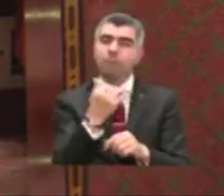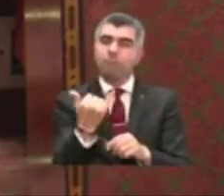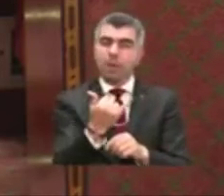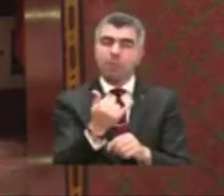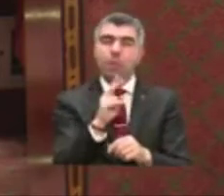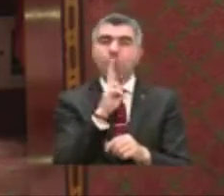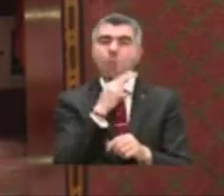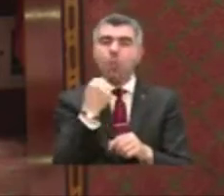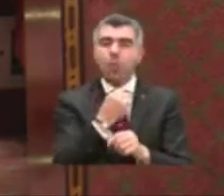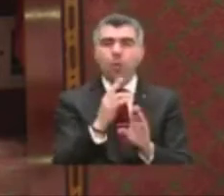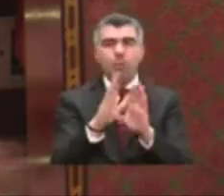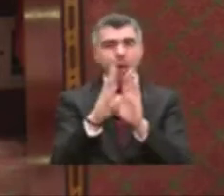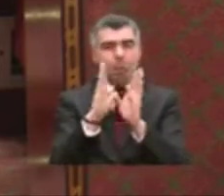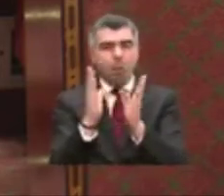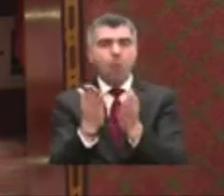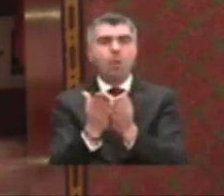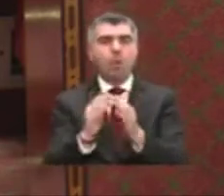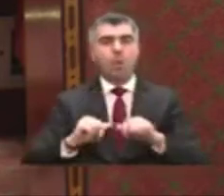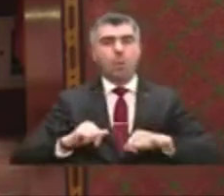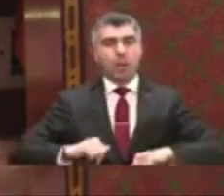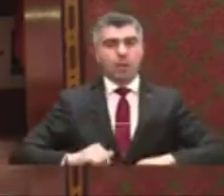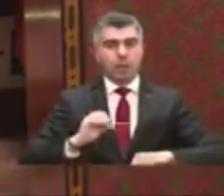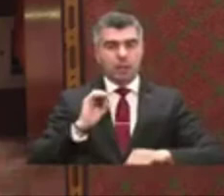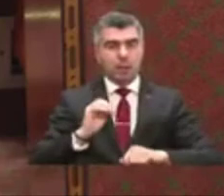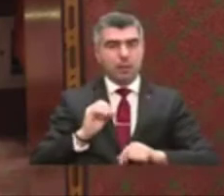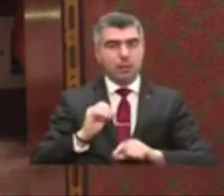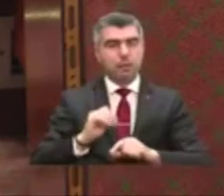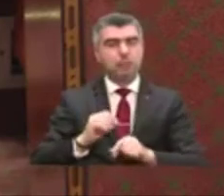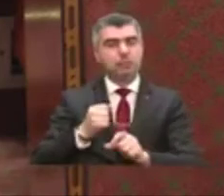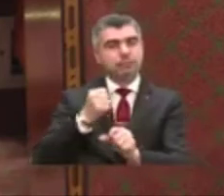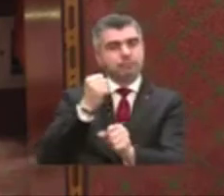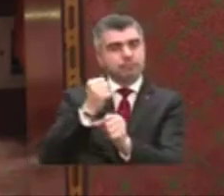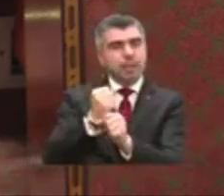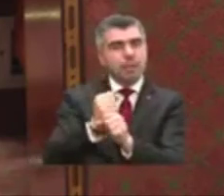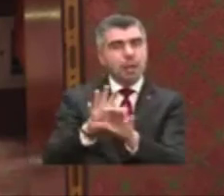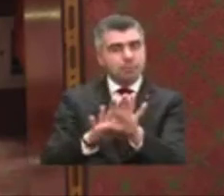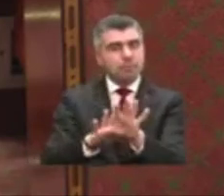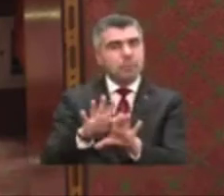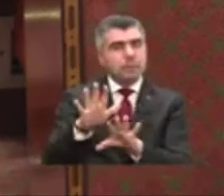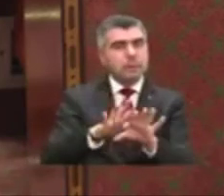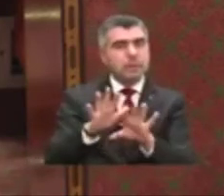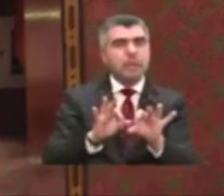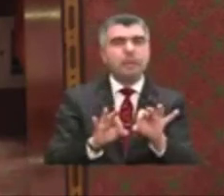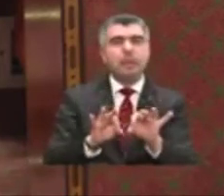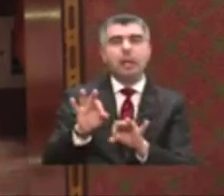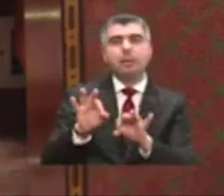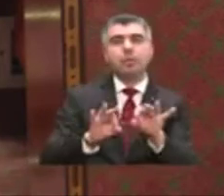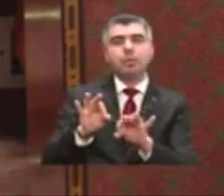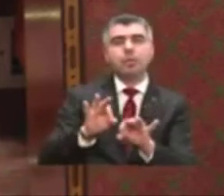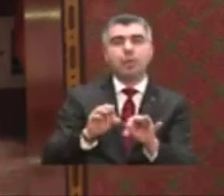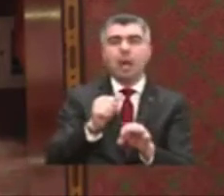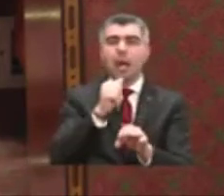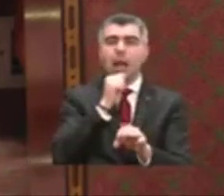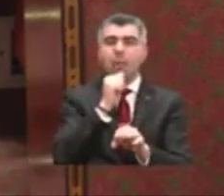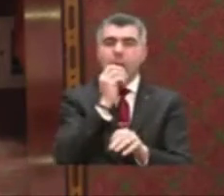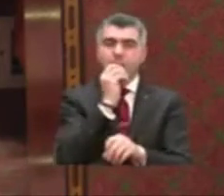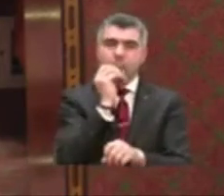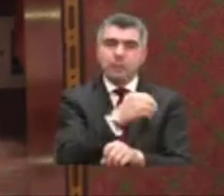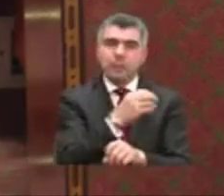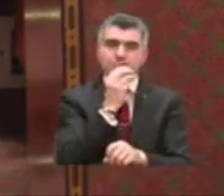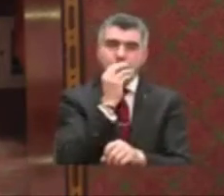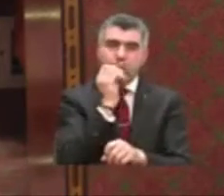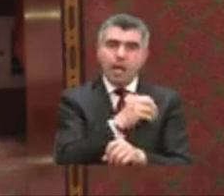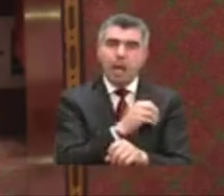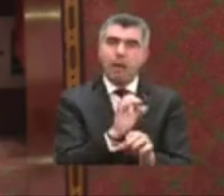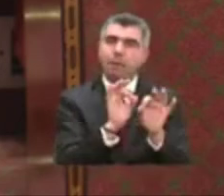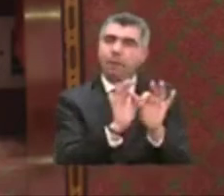فالحكومة ككل والوزارة على الخصوص قامت بوضع استراتيجية من أجل ضمان جودة المياه ولا بالنسبة